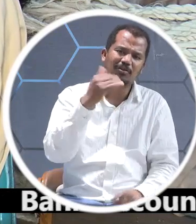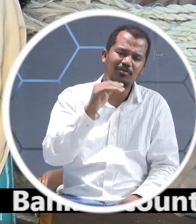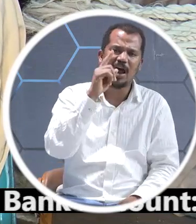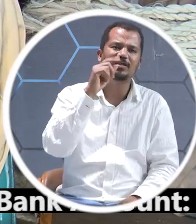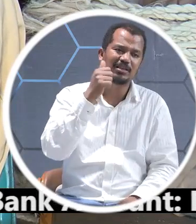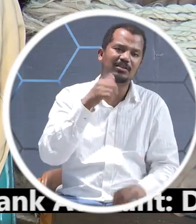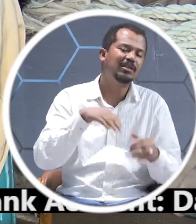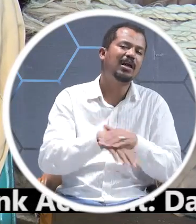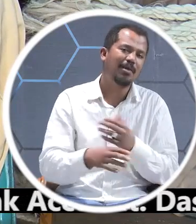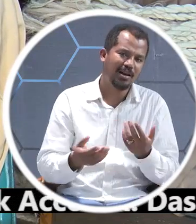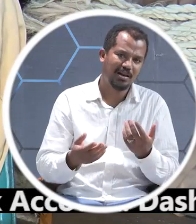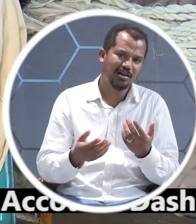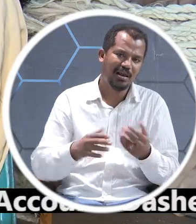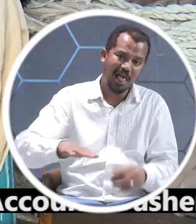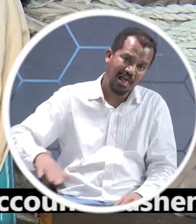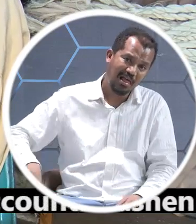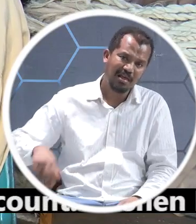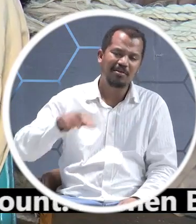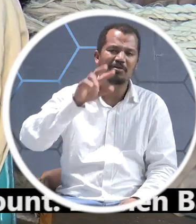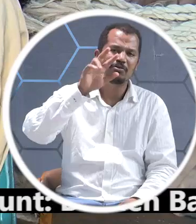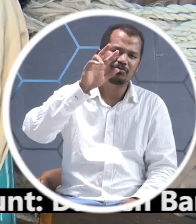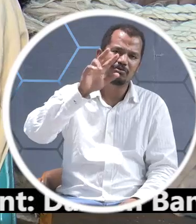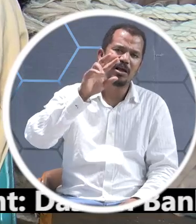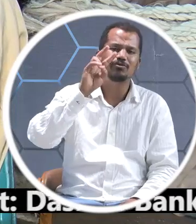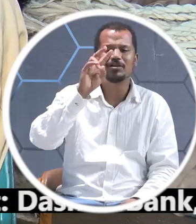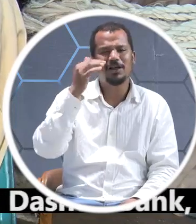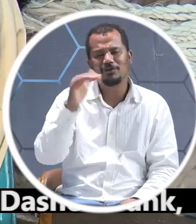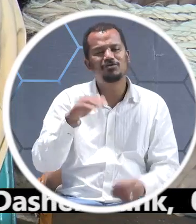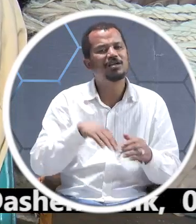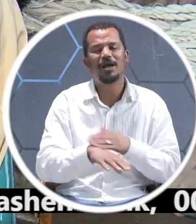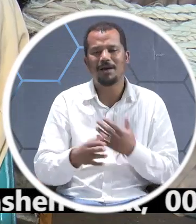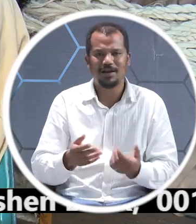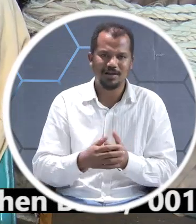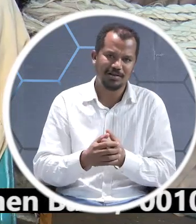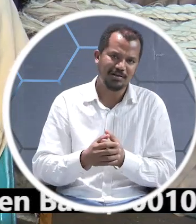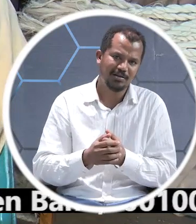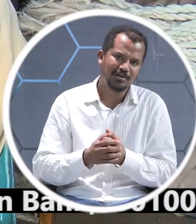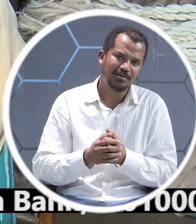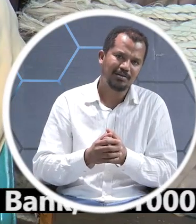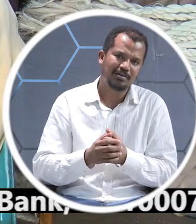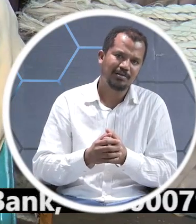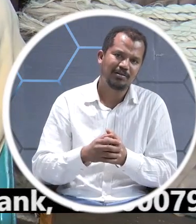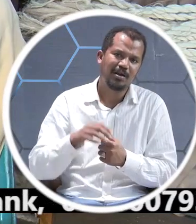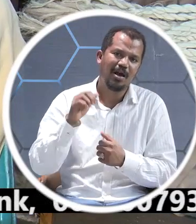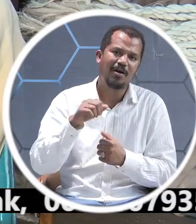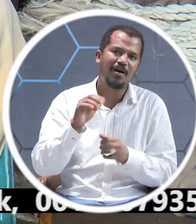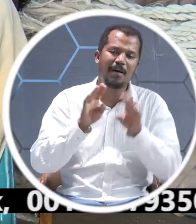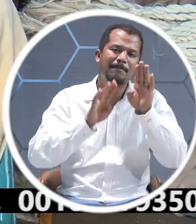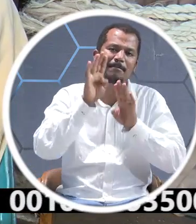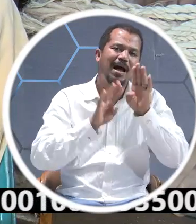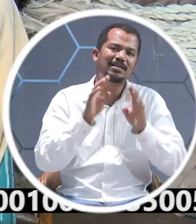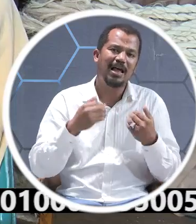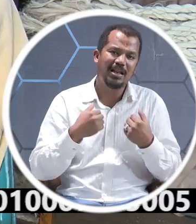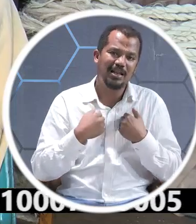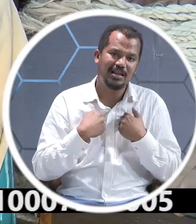ሰዓት ከአስርም እንገባለን። ከረፈለ ግን እስከ 3 ሰዓት እስከ 2 ሰዓት ተኩል ይገባል። በባስ ነው የሚመጡት? አዎ ባስ